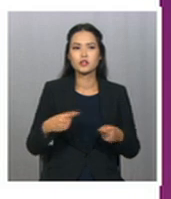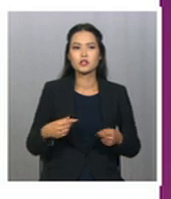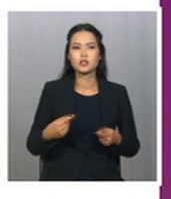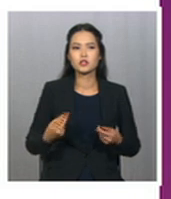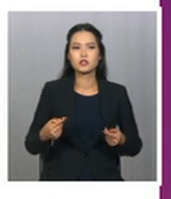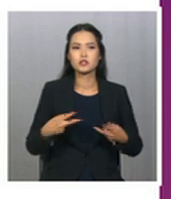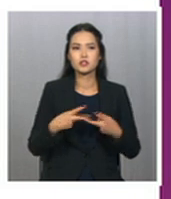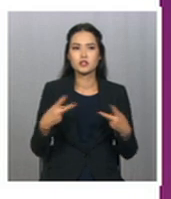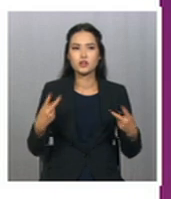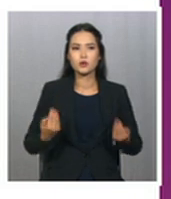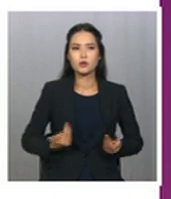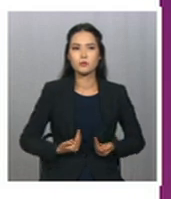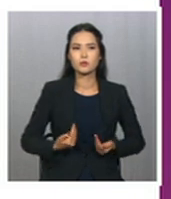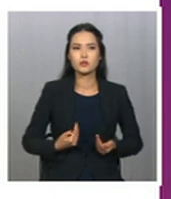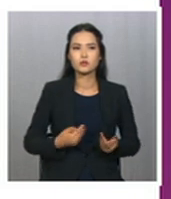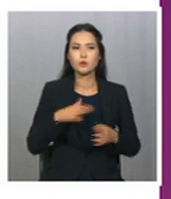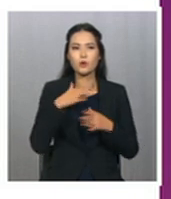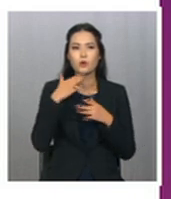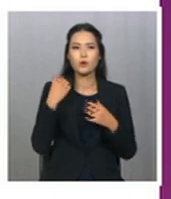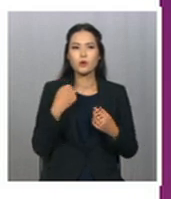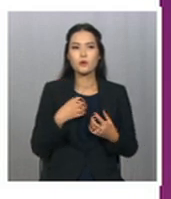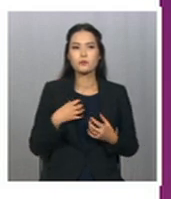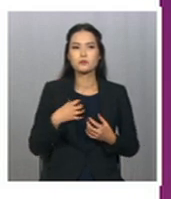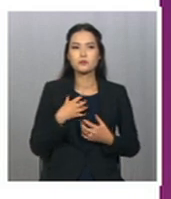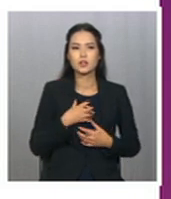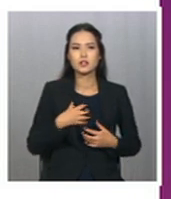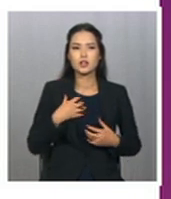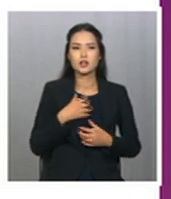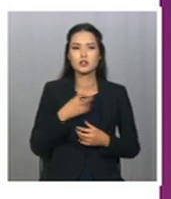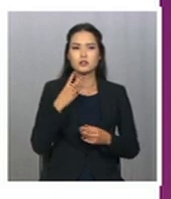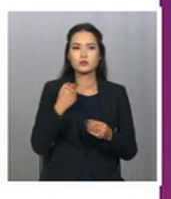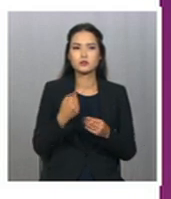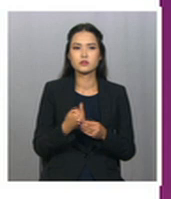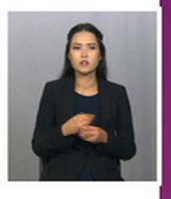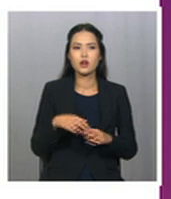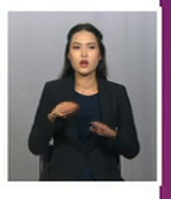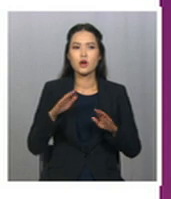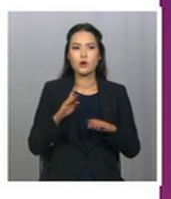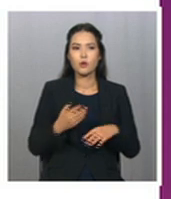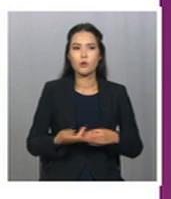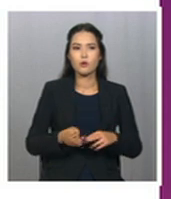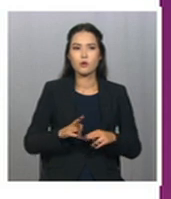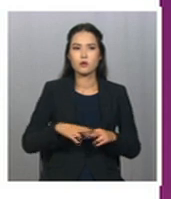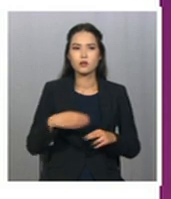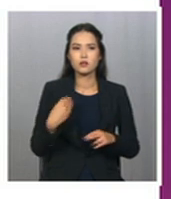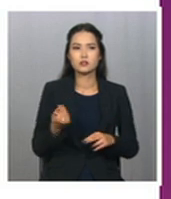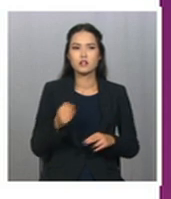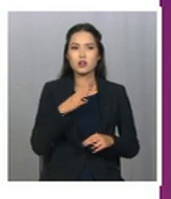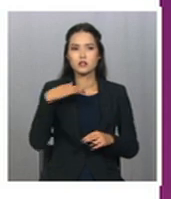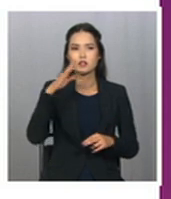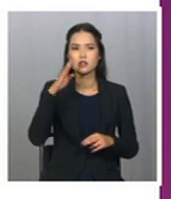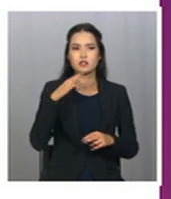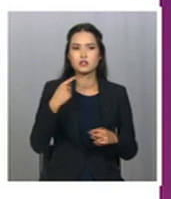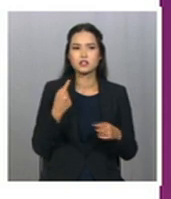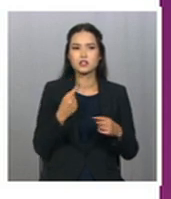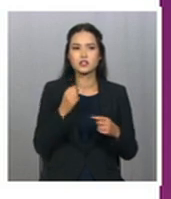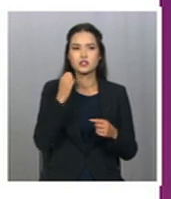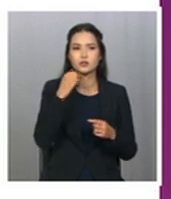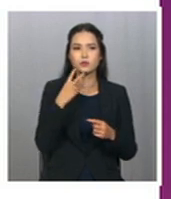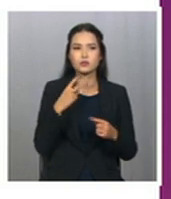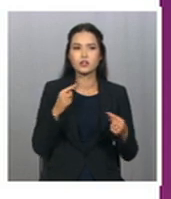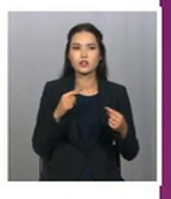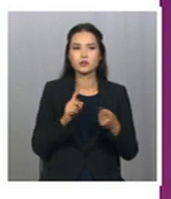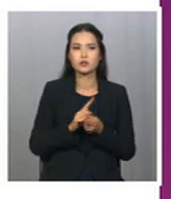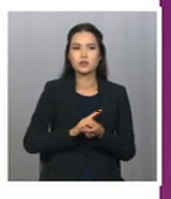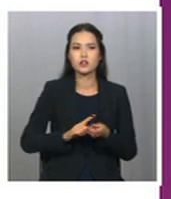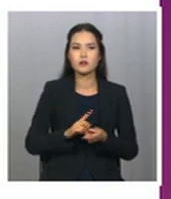сүруіне көп пайдасы тиген көрінеді. Олардың ата-аналарының ескіше көзқарасын өзгертіп, қарапайым